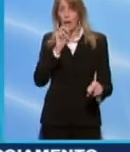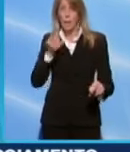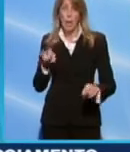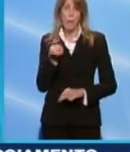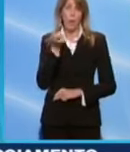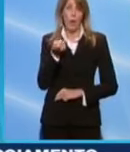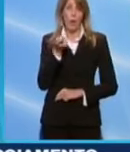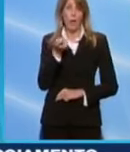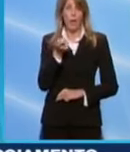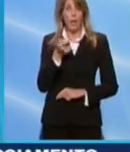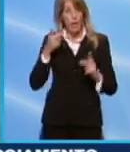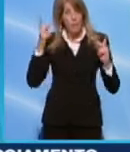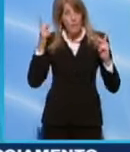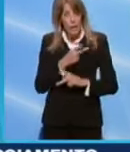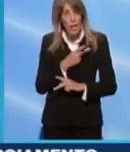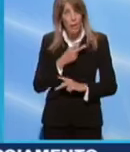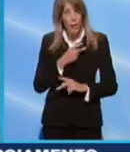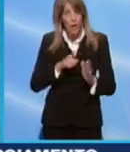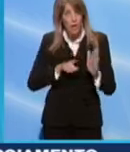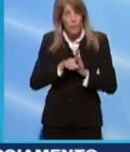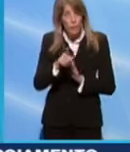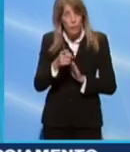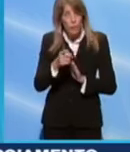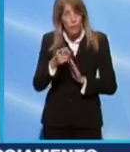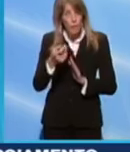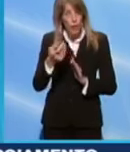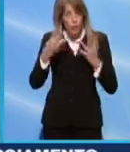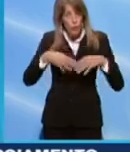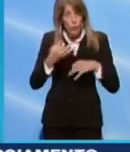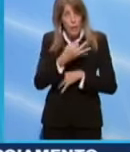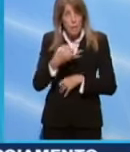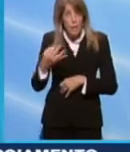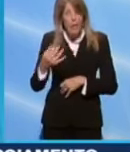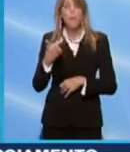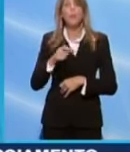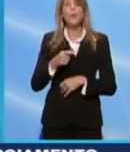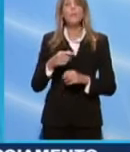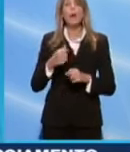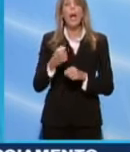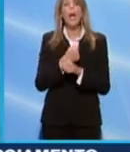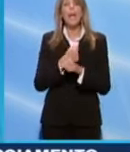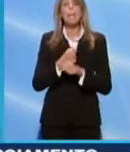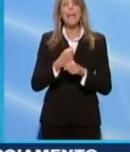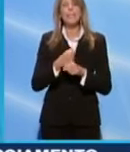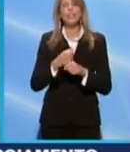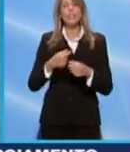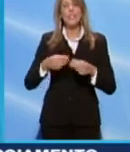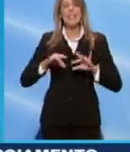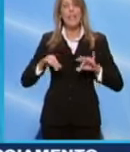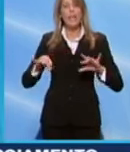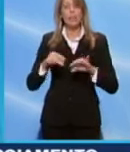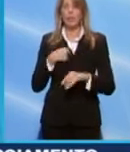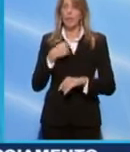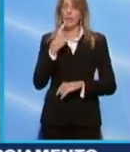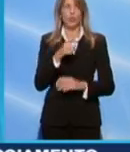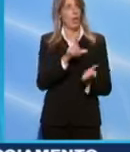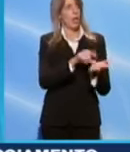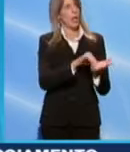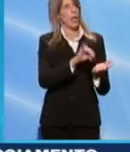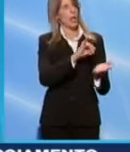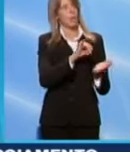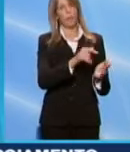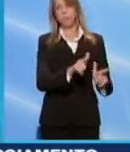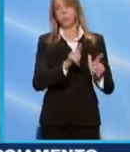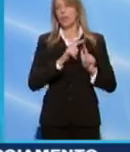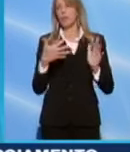il Covid, perché la sanità dei territori, cioè la medicina del territorio, considera Immuni un impiccio. Quei pochissimi italiani